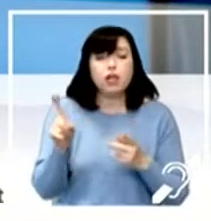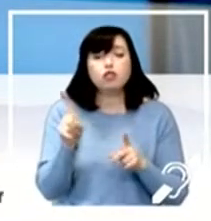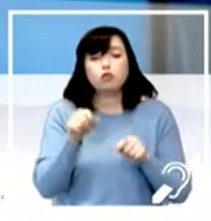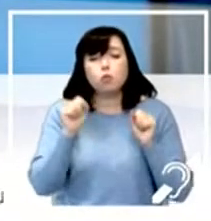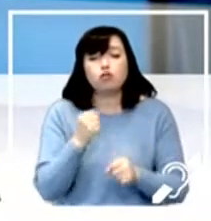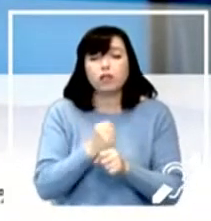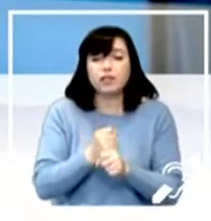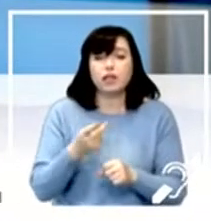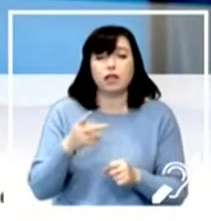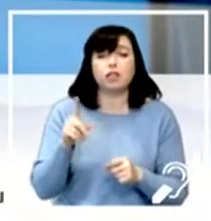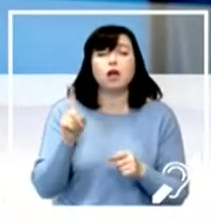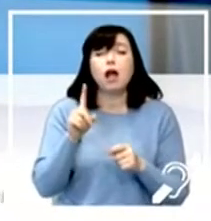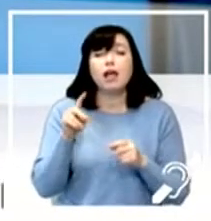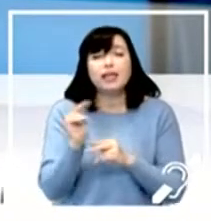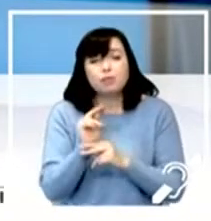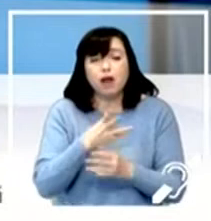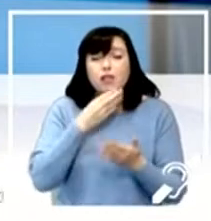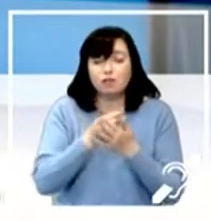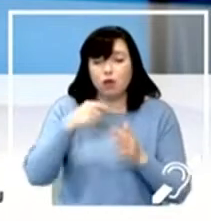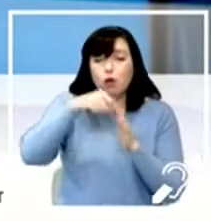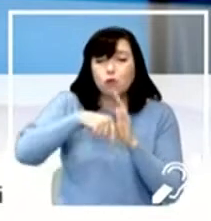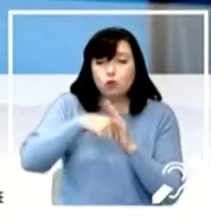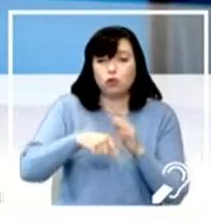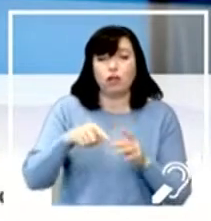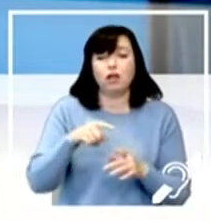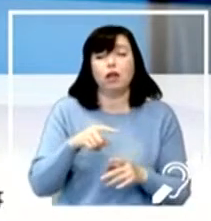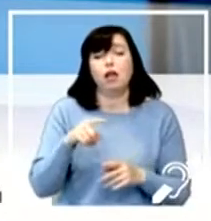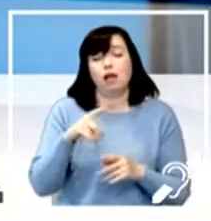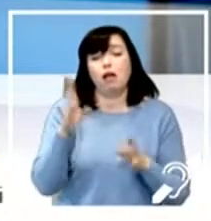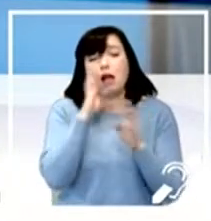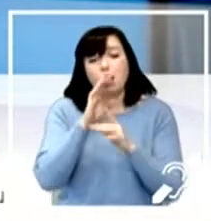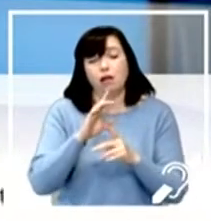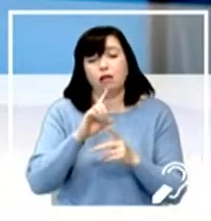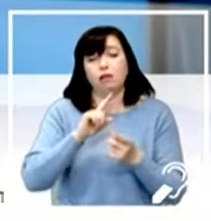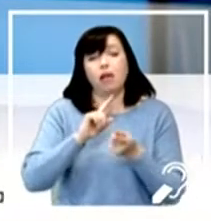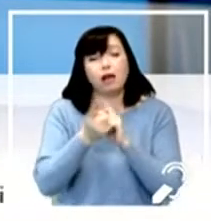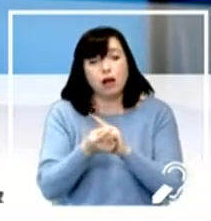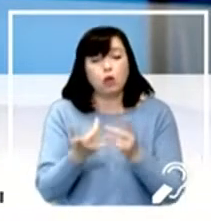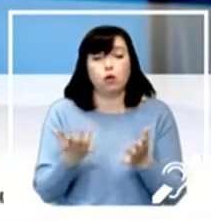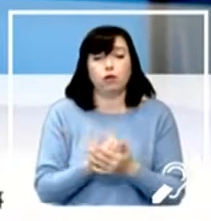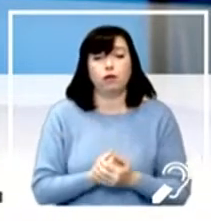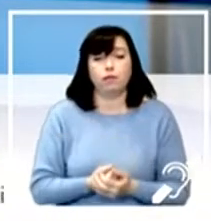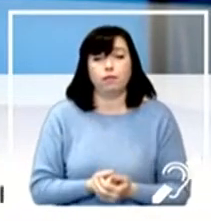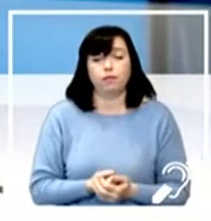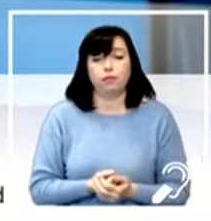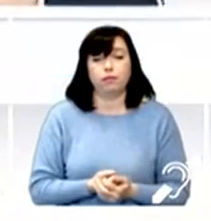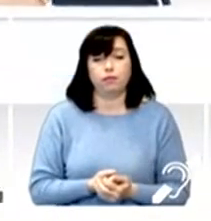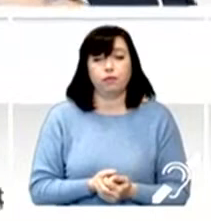la schimbările climatice, răspunsul la dezastre naturale și alerta timpurie cu privire la situațiile de risc.